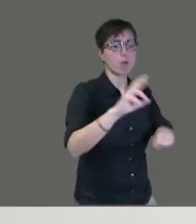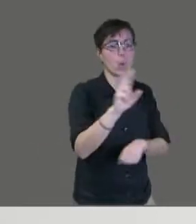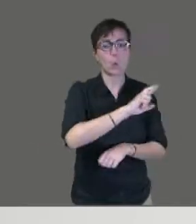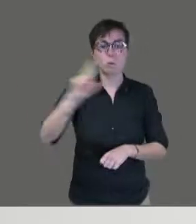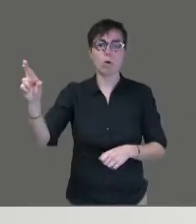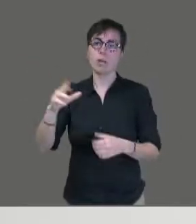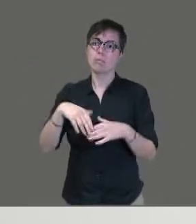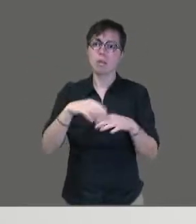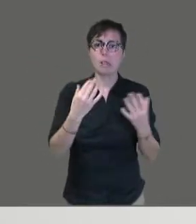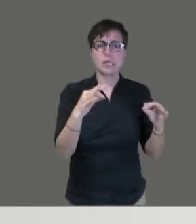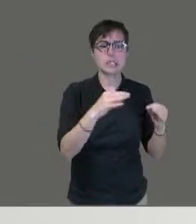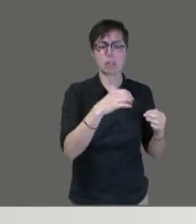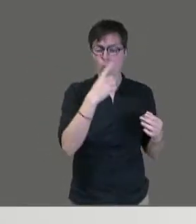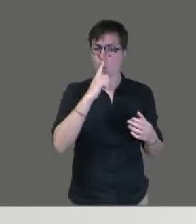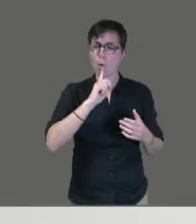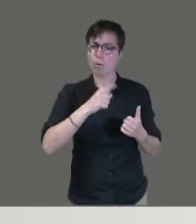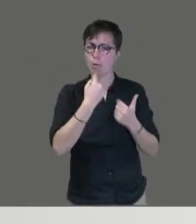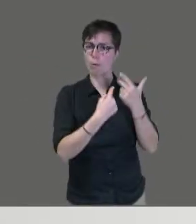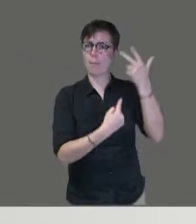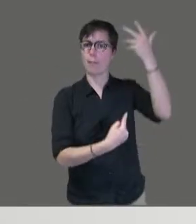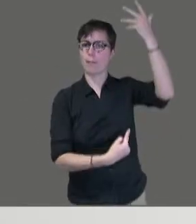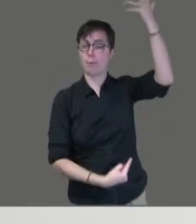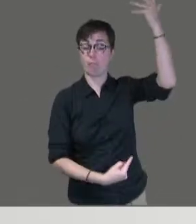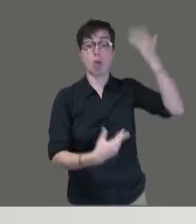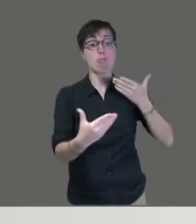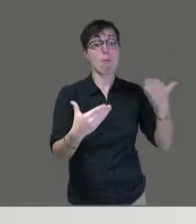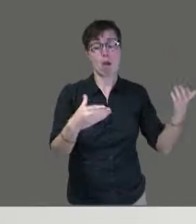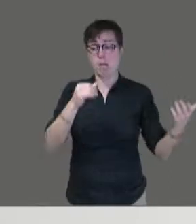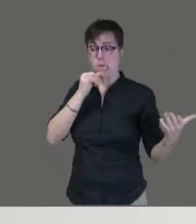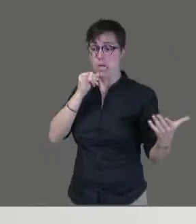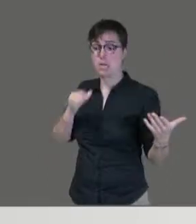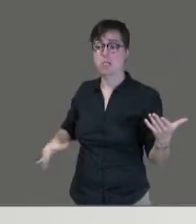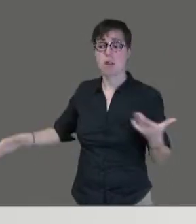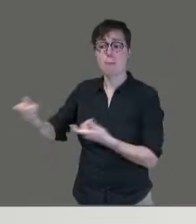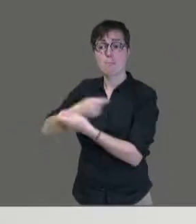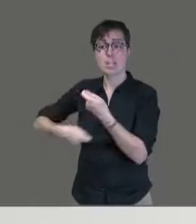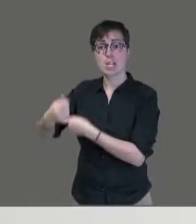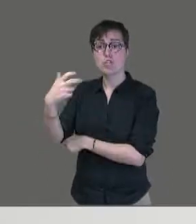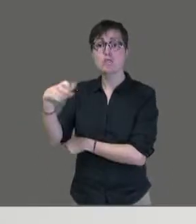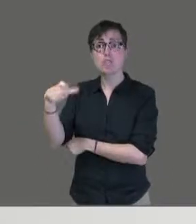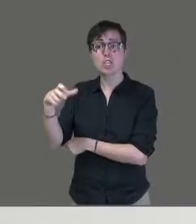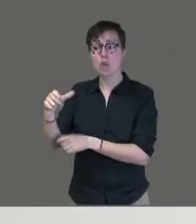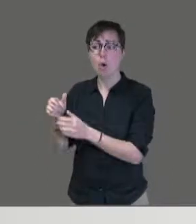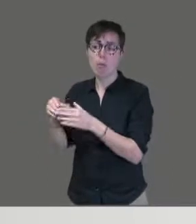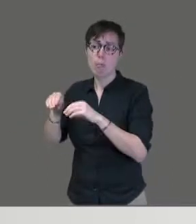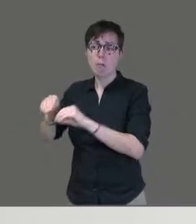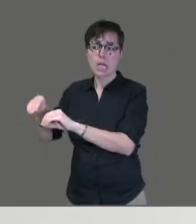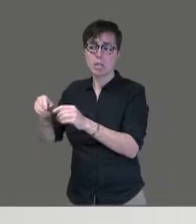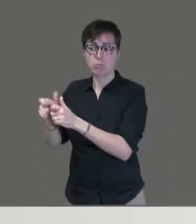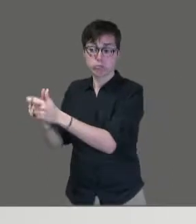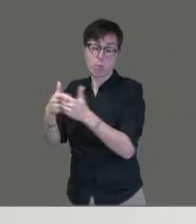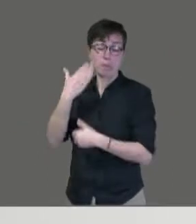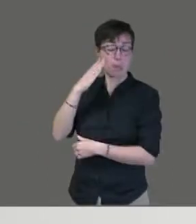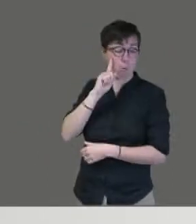conteneurs en commande. Dans le même temps, en Italie, le marché est couvert par 300 grossistes. Je tiens à l'information de mon frère qui y